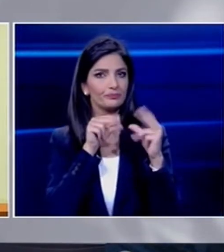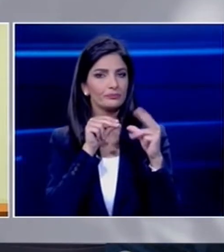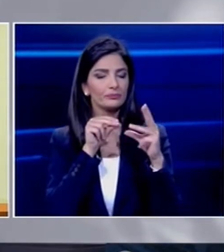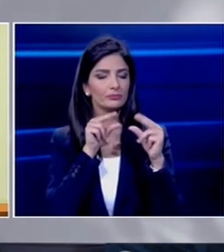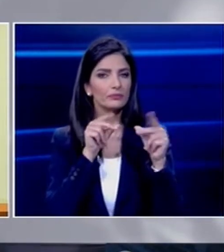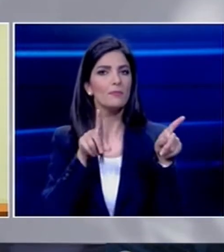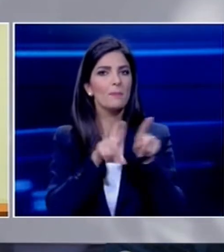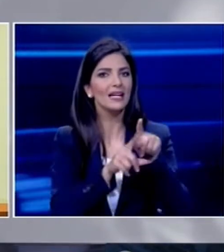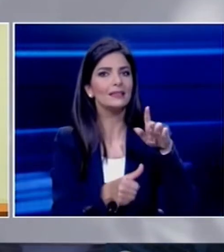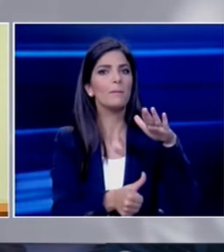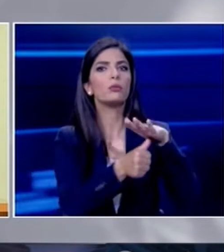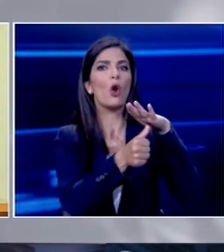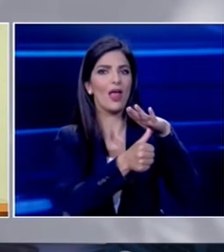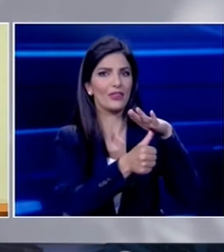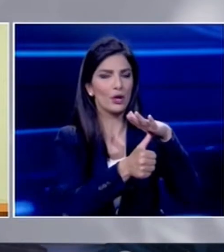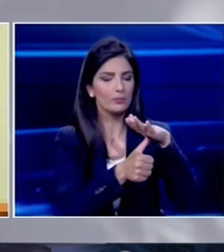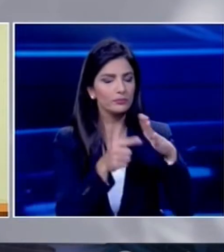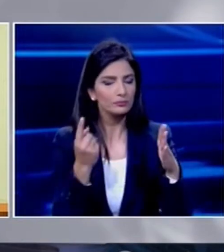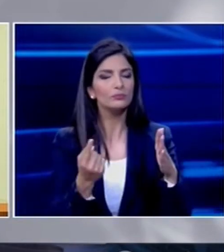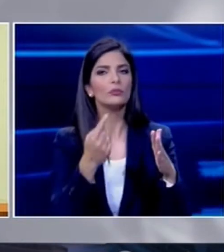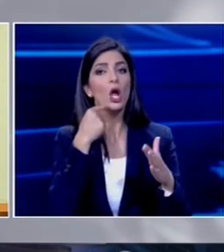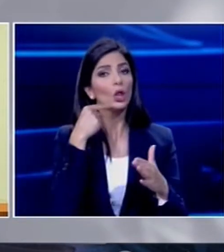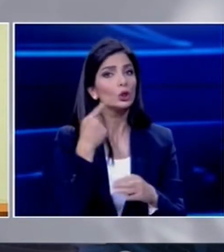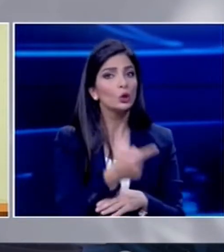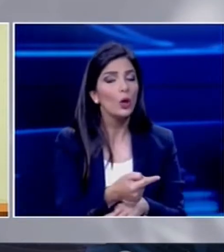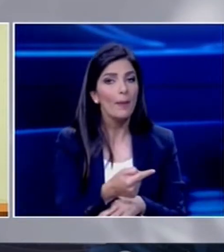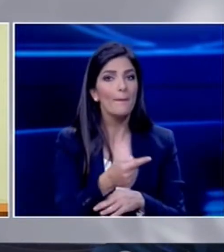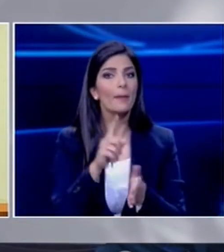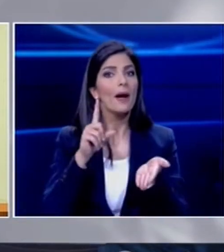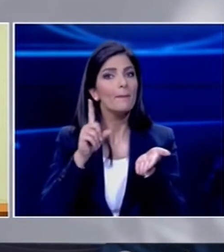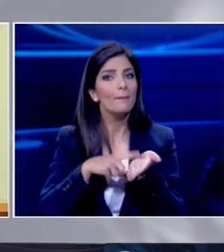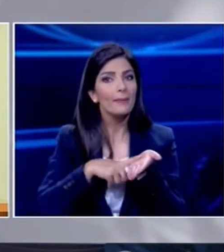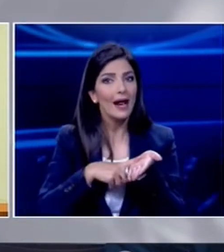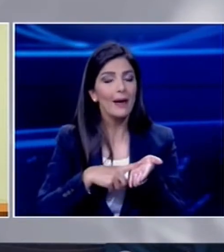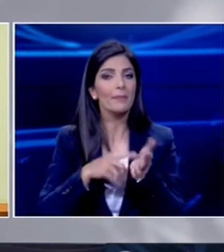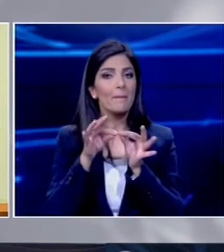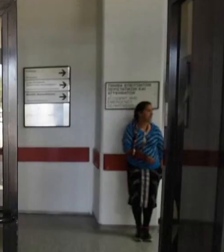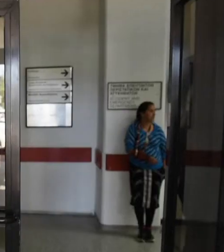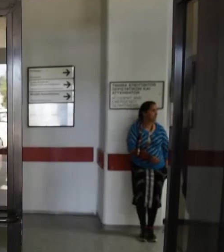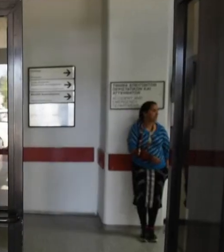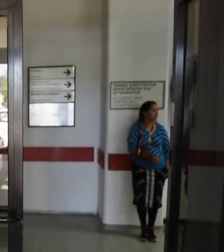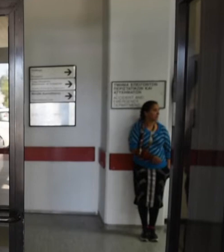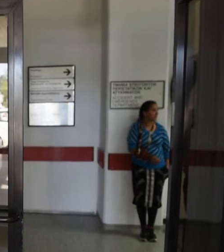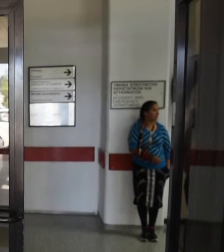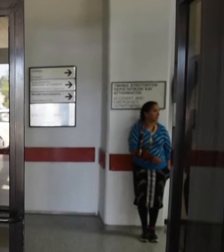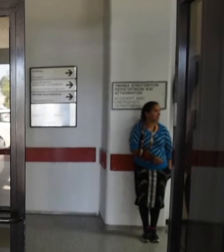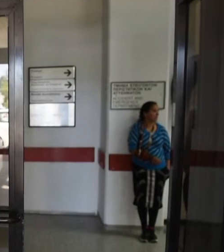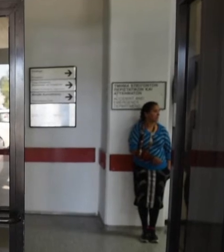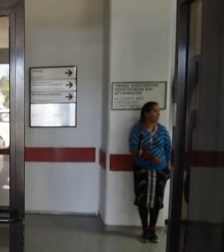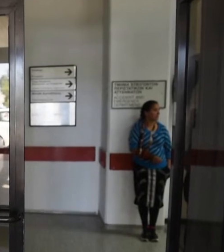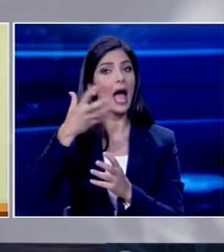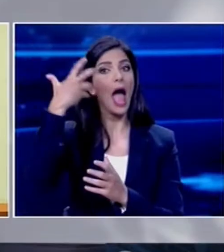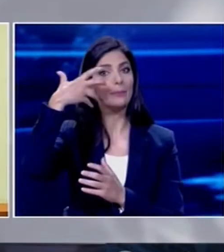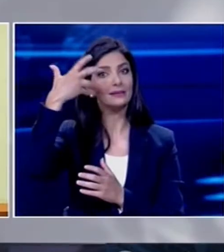ότι η άρση των μέτρων είναι ένα σημαντικό στοιχείο στην επαναφορά, στην κανονικότητα.